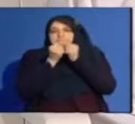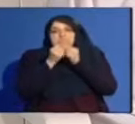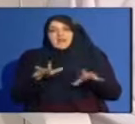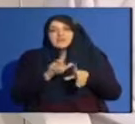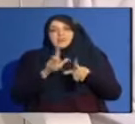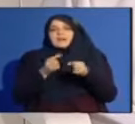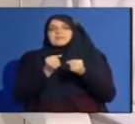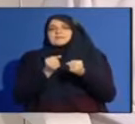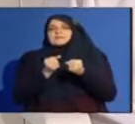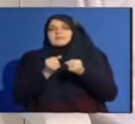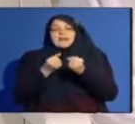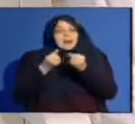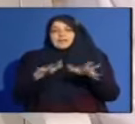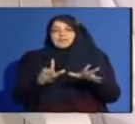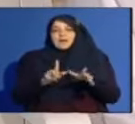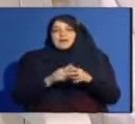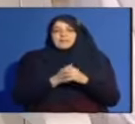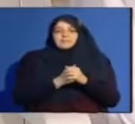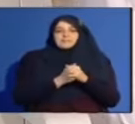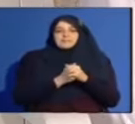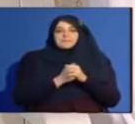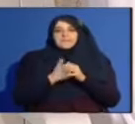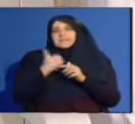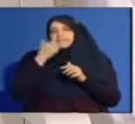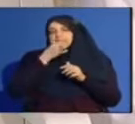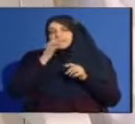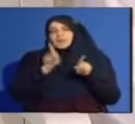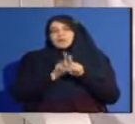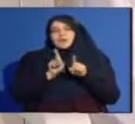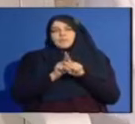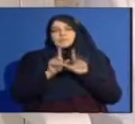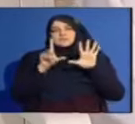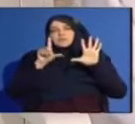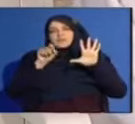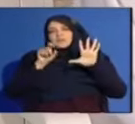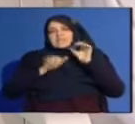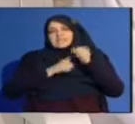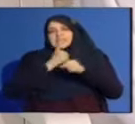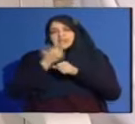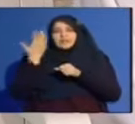الثوابت. ربما يختلف الأمر بالنسبة لسنوات السبعينات